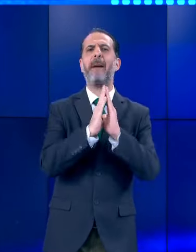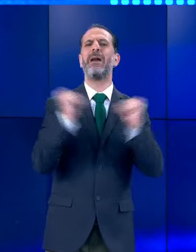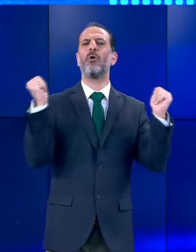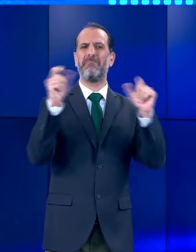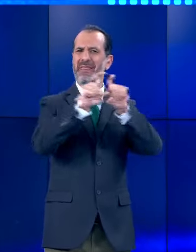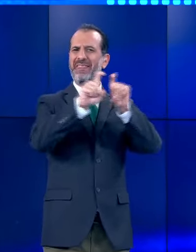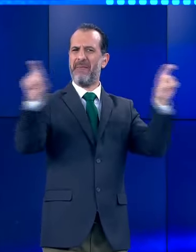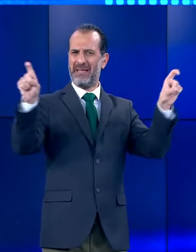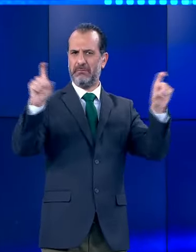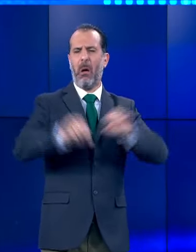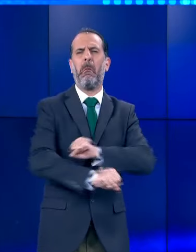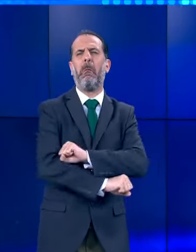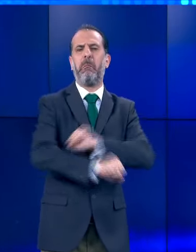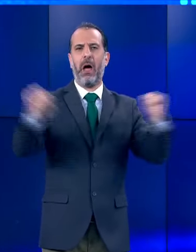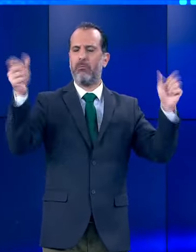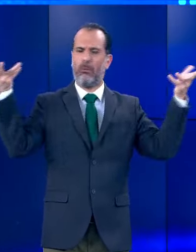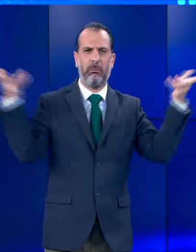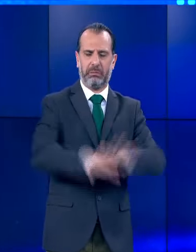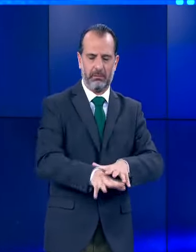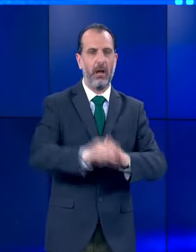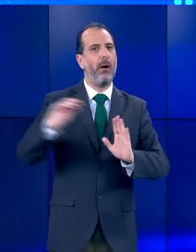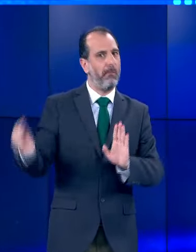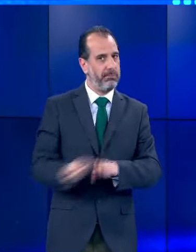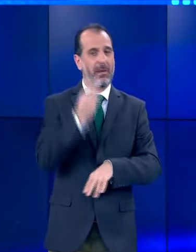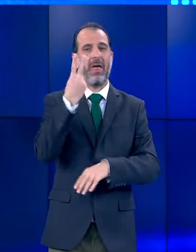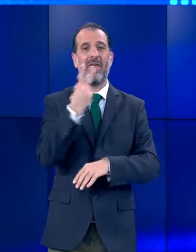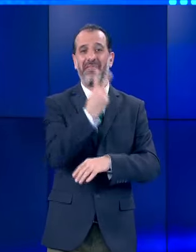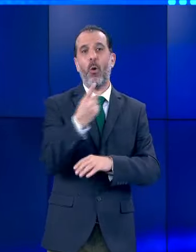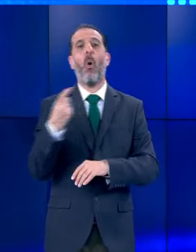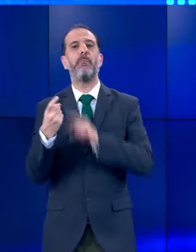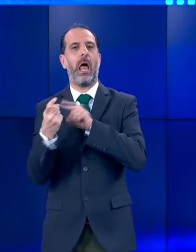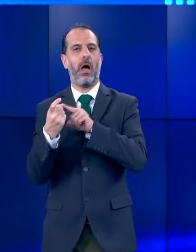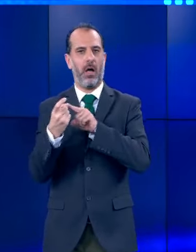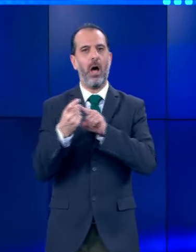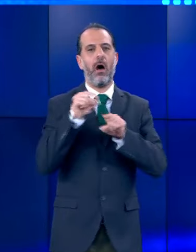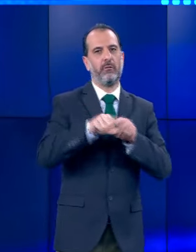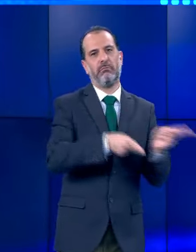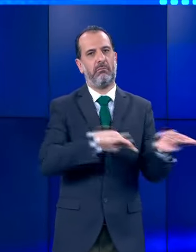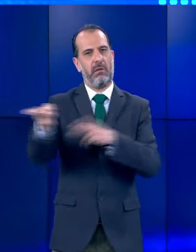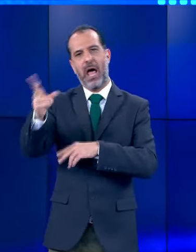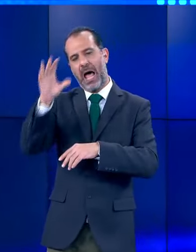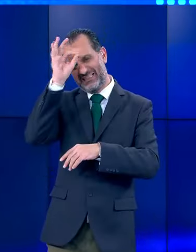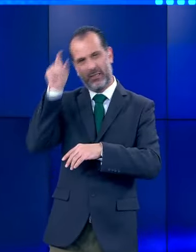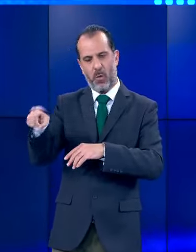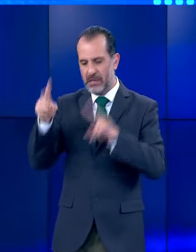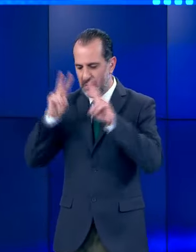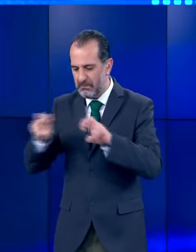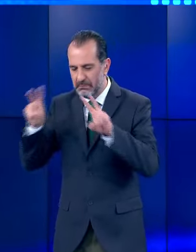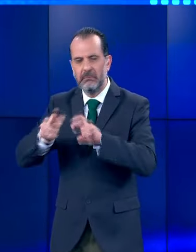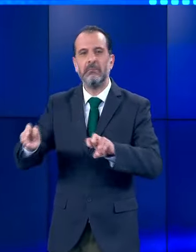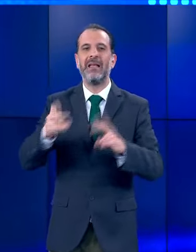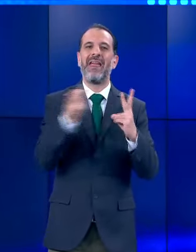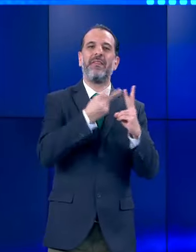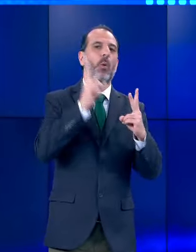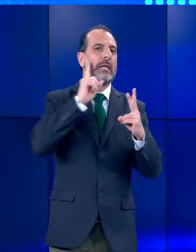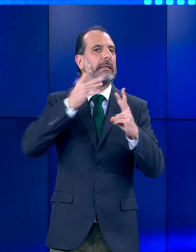ισοπεδώθηκε από την έκρηξη, βρέθηκαν δύο πιστόλια που εξετάζονται στα εργαστήρια της αστυνομίας. Οι αστυνομικοί ξεψαχνίζουν και το παρελθόν δύο